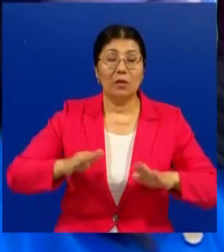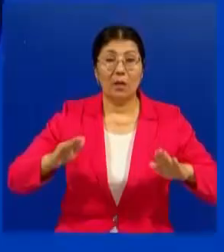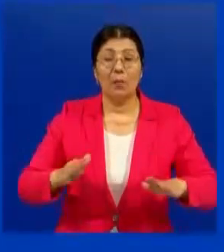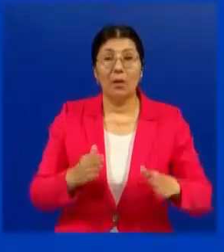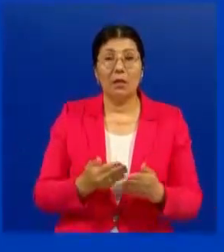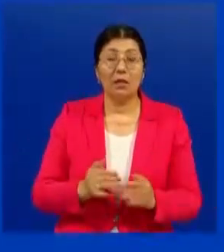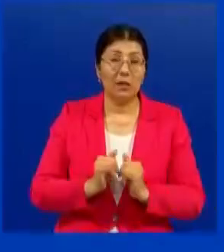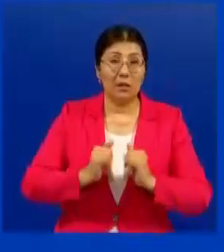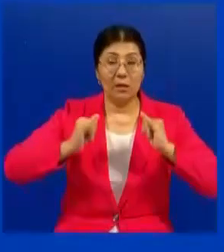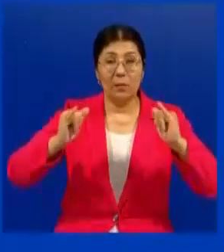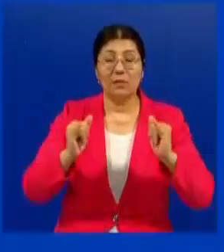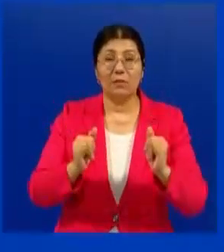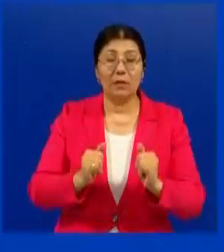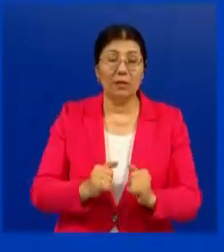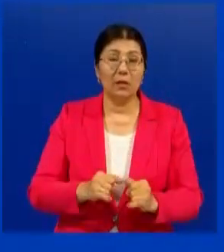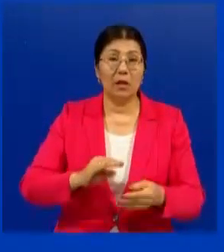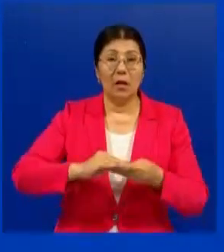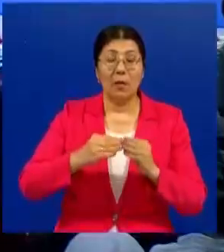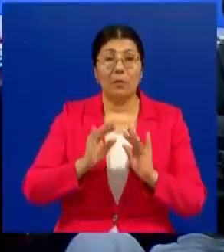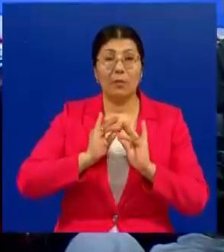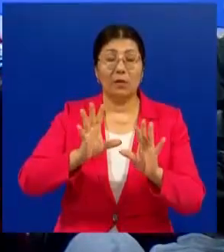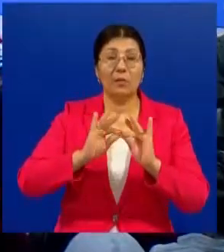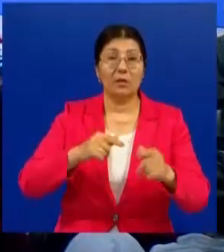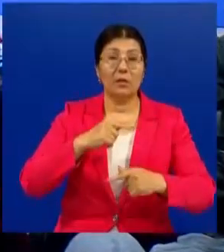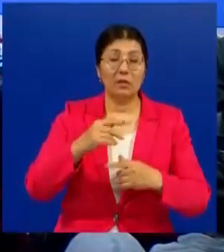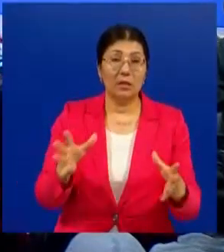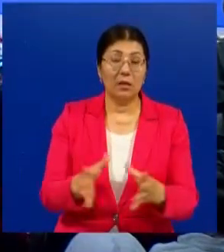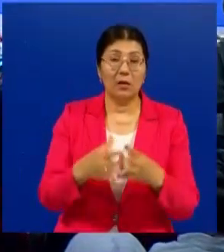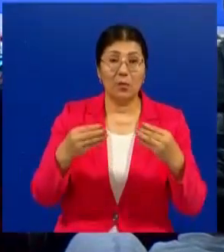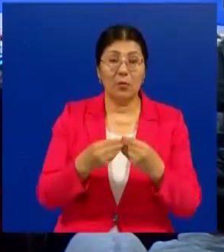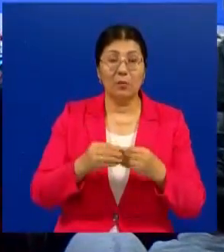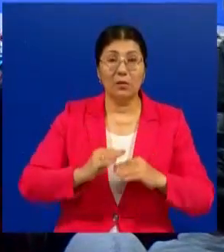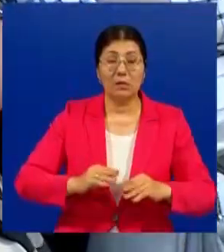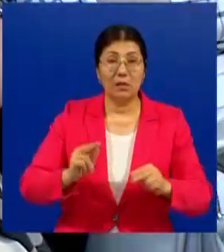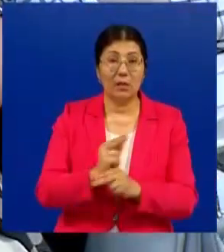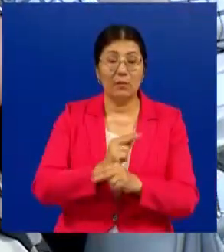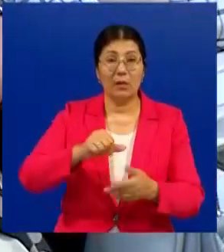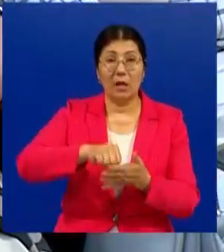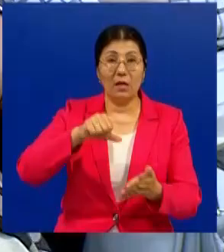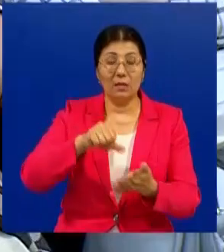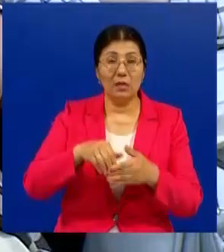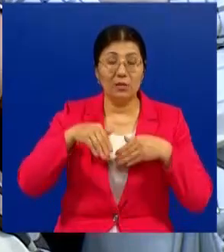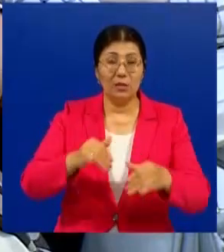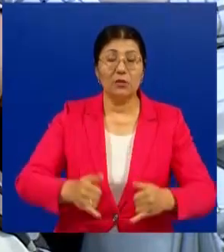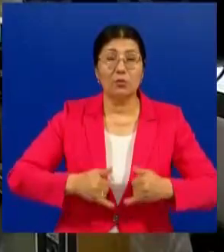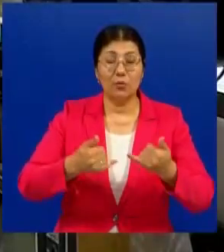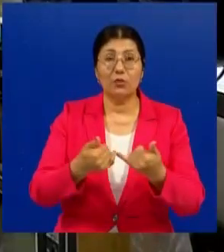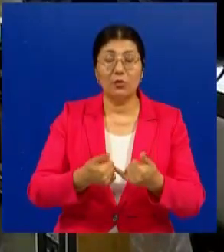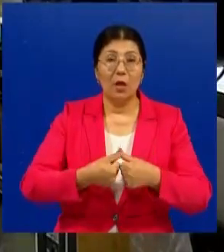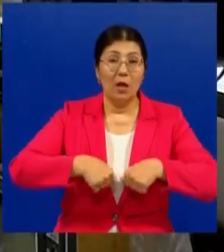бәсекеге қабілеттілігін арттыру жайын қозғады. Алдағы уақытта отбасы бала тәрбиесіне қатысты мәселелерді шешу үшін арнайы платформа